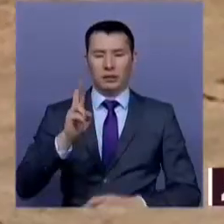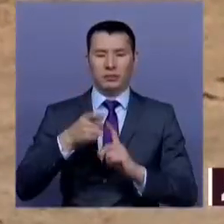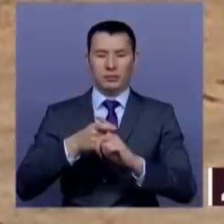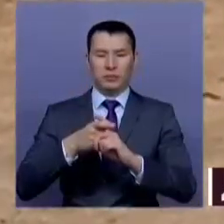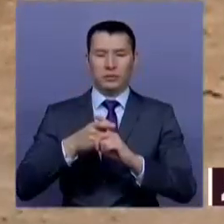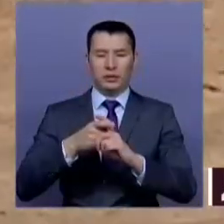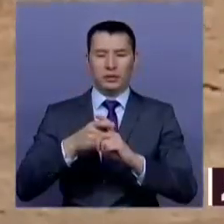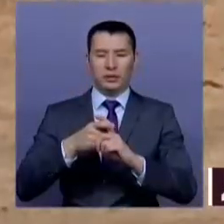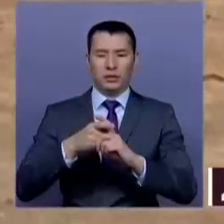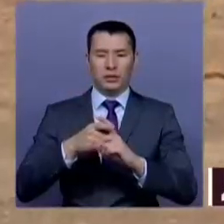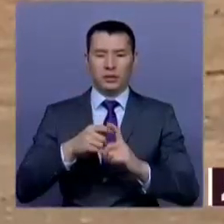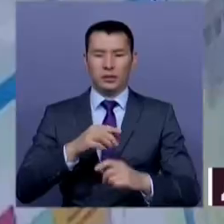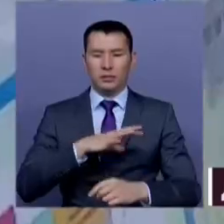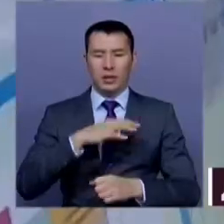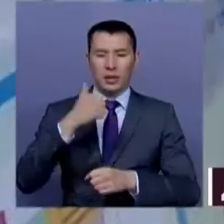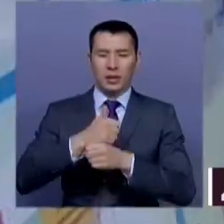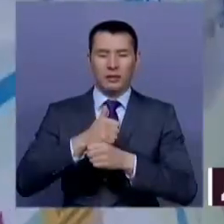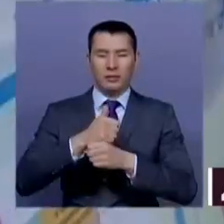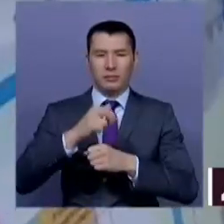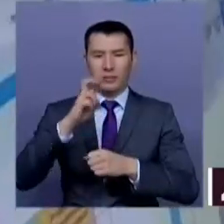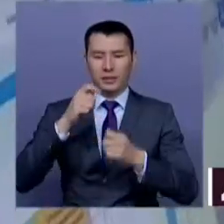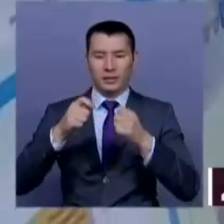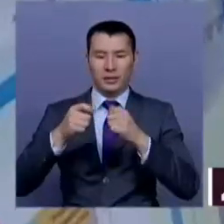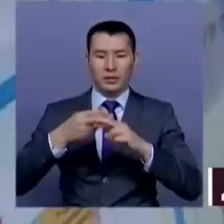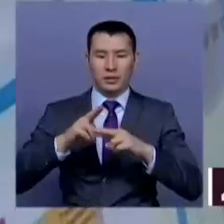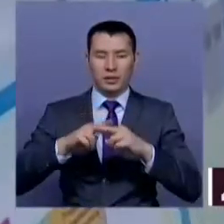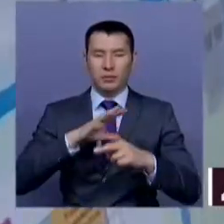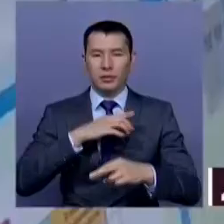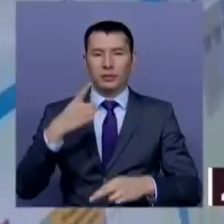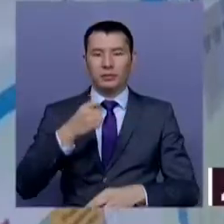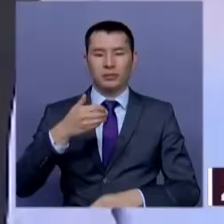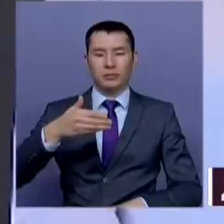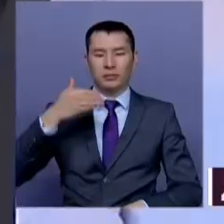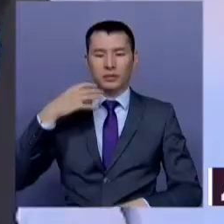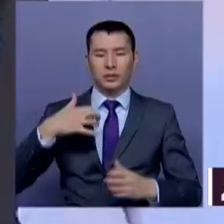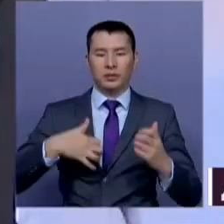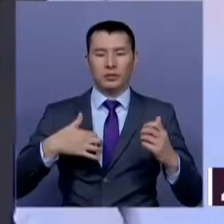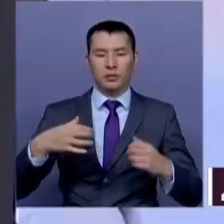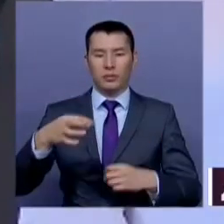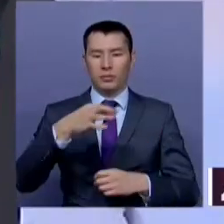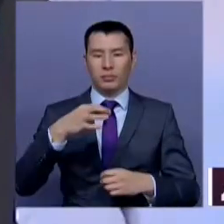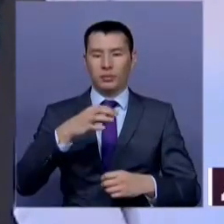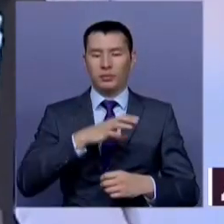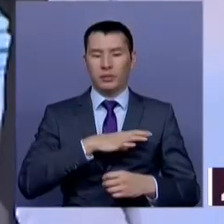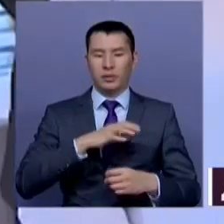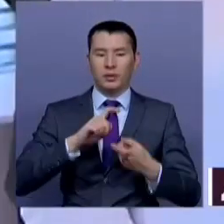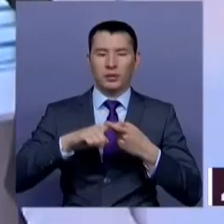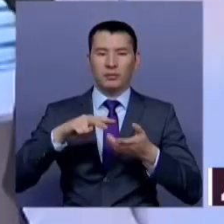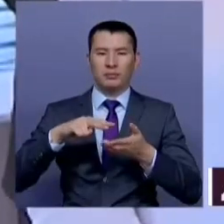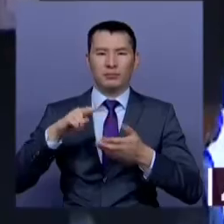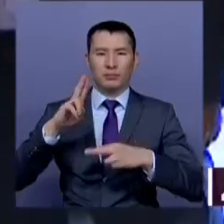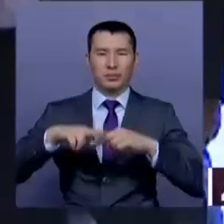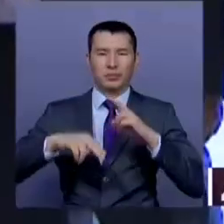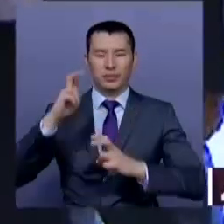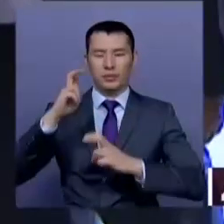Ельжаном Биртановым. Глава правительства вместе с министром здравоохранения на прошлой неделе побывали в Жамбылской области, где запускали строительство завода